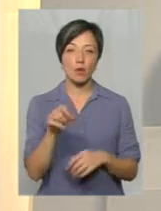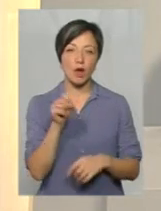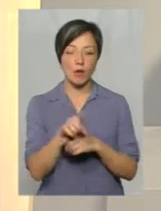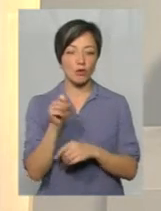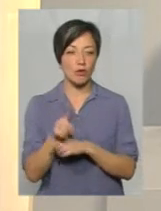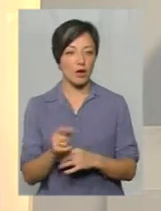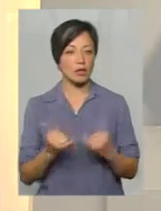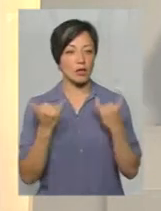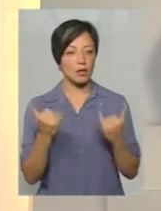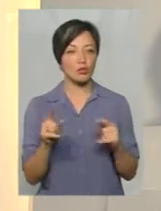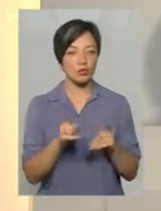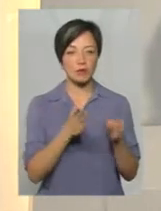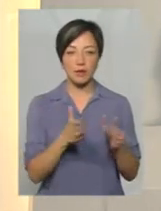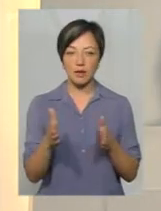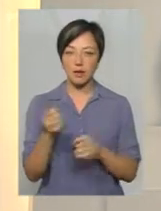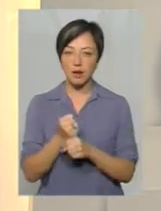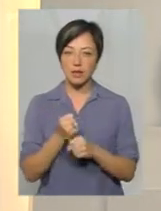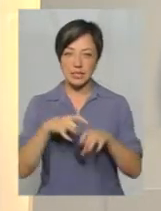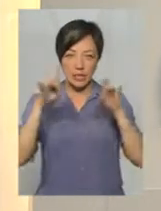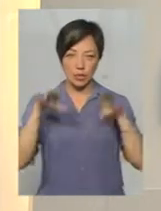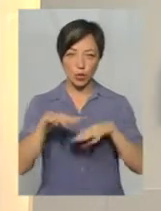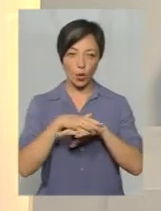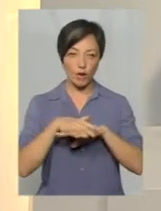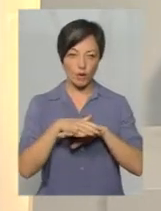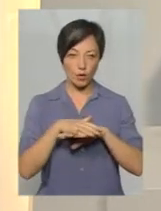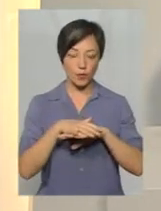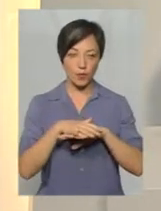повноважень для того, щоб навести лад з тією стихійною торгівлею.